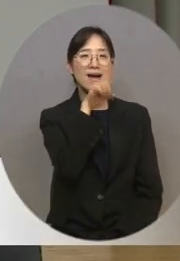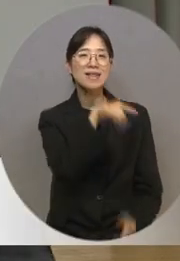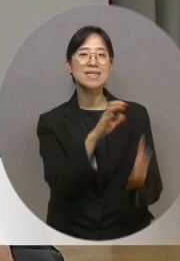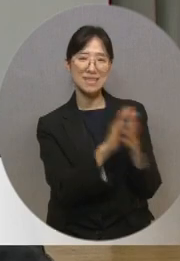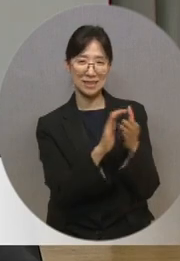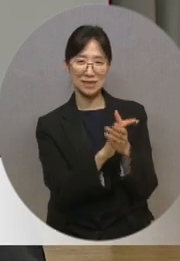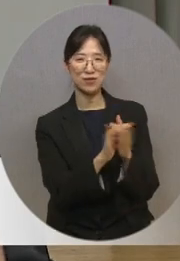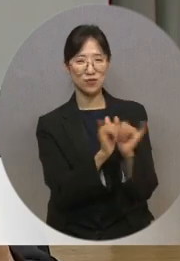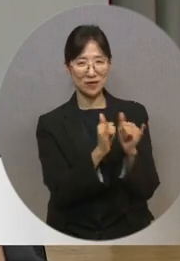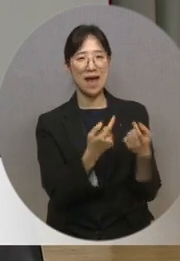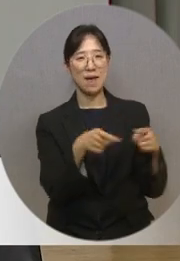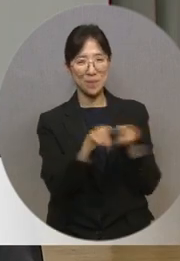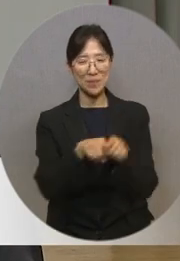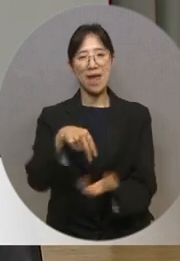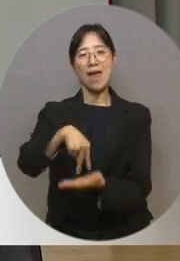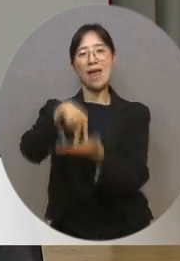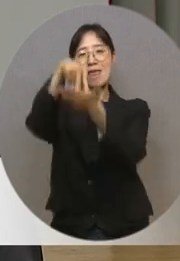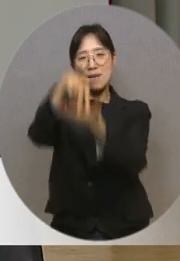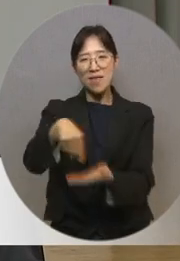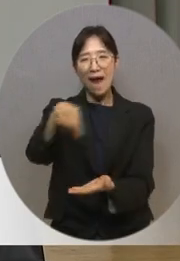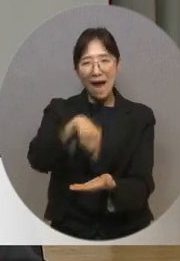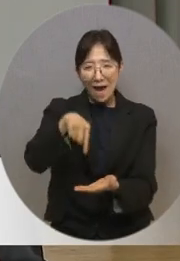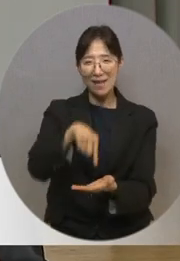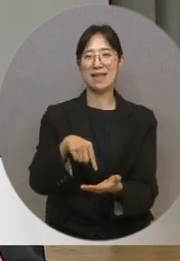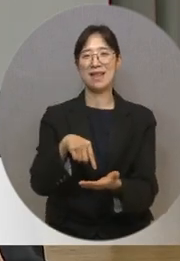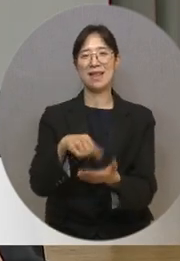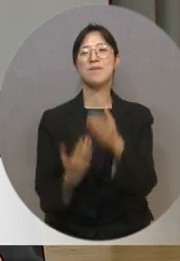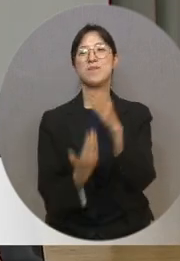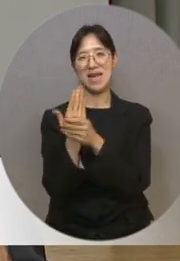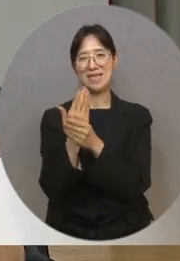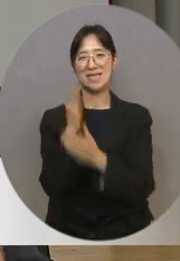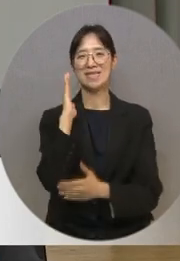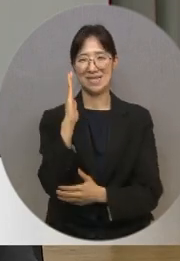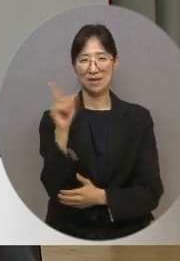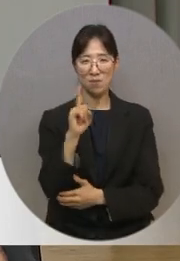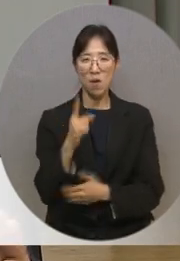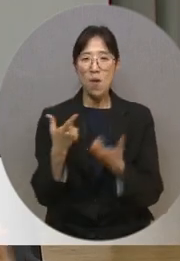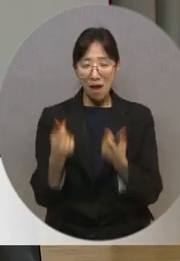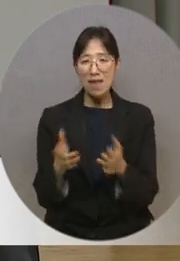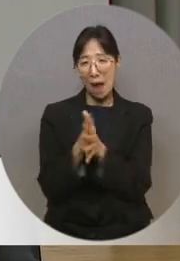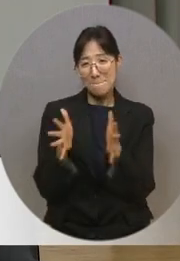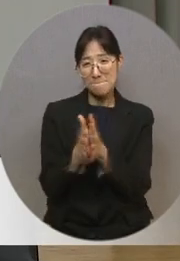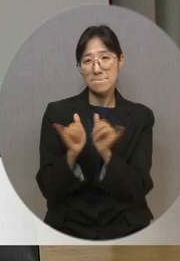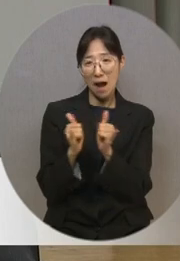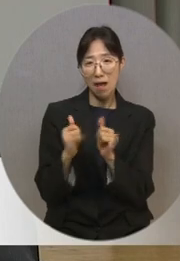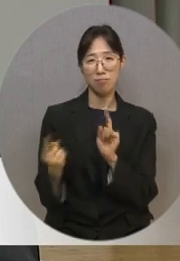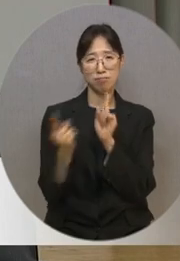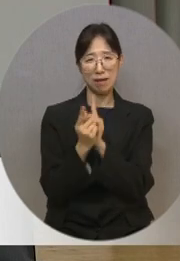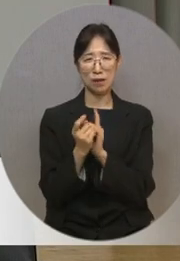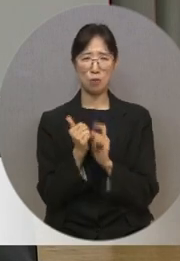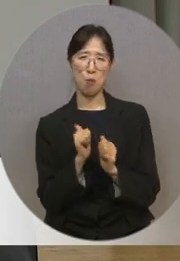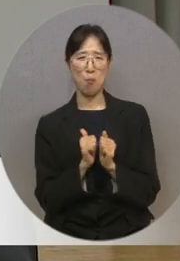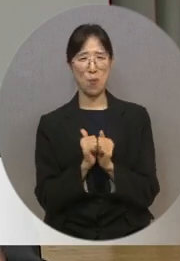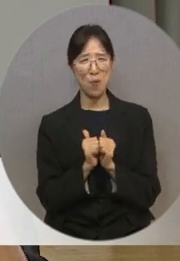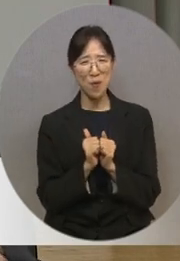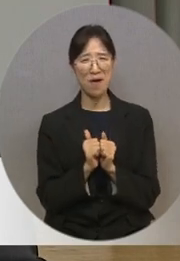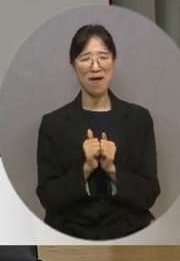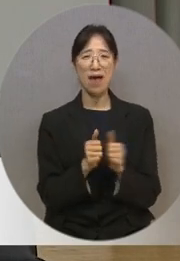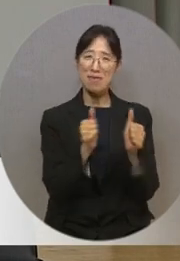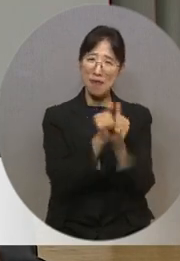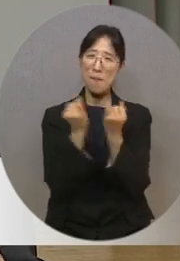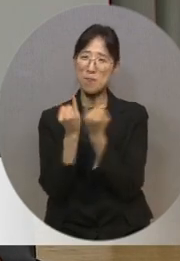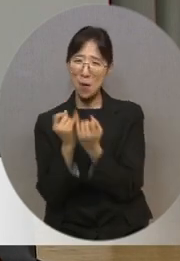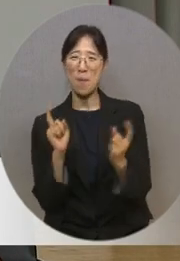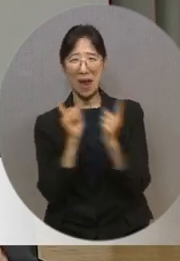함께 엘리베이터 안에서 벌어지는 일들. 같은 아파트 사람들끼리 만나도 약간 좀 어색하잖아요.